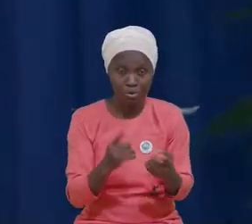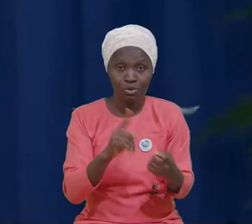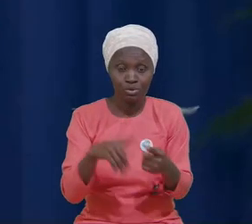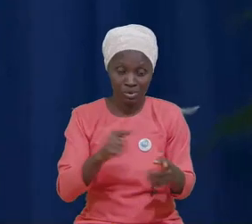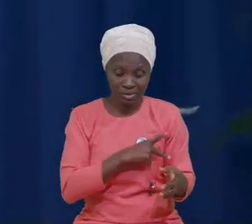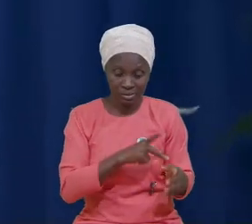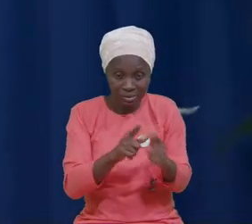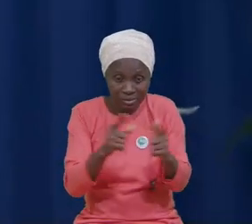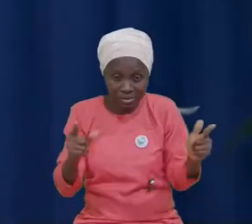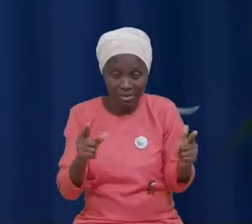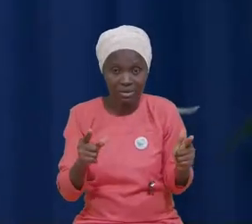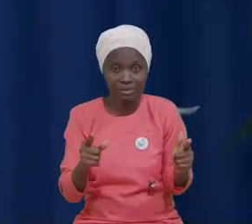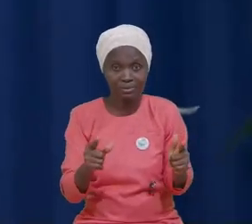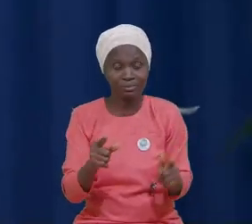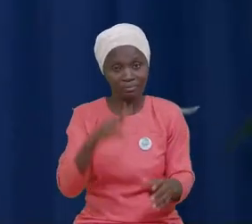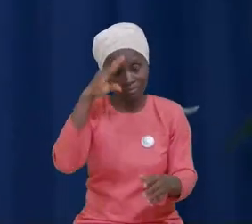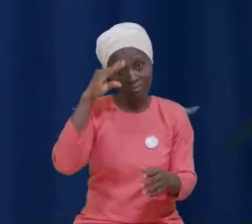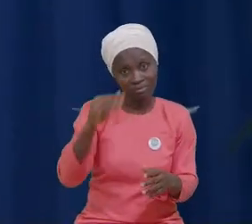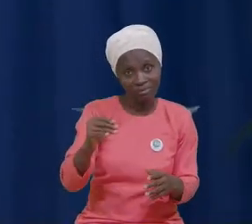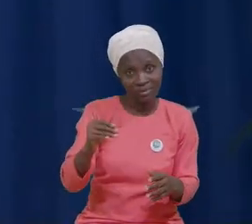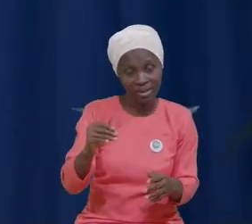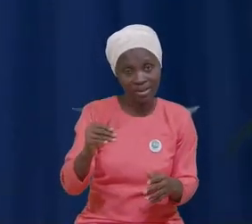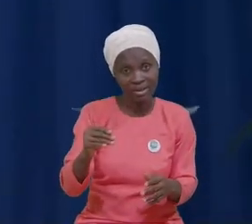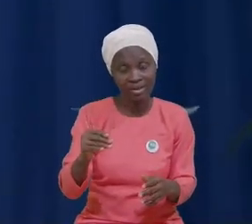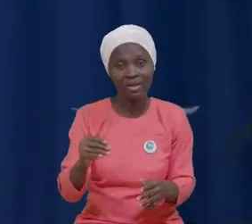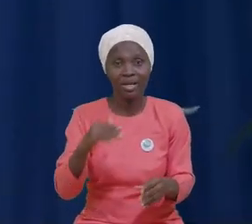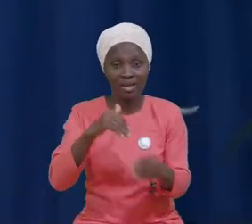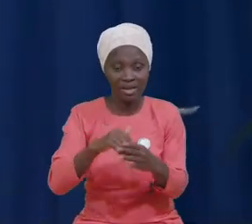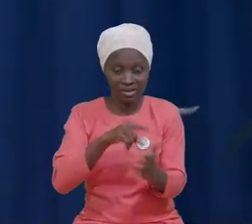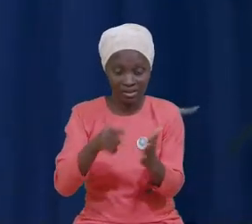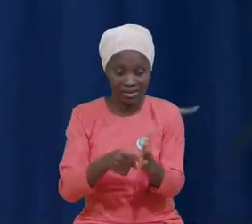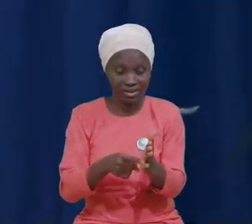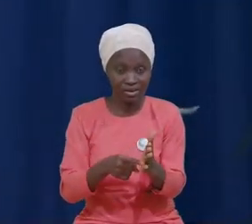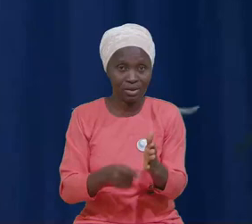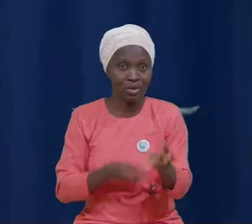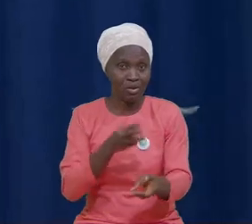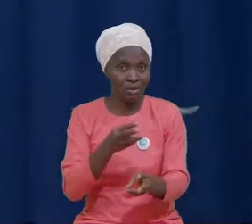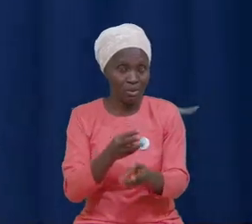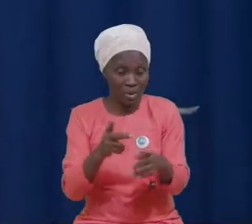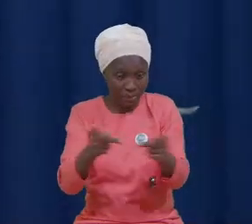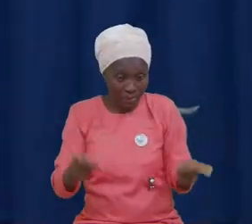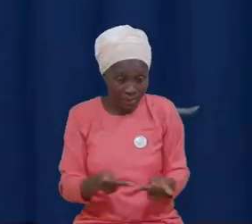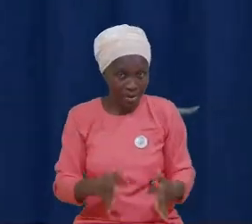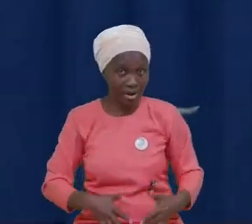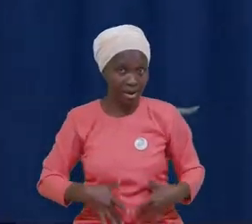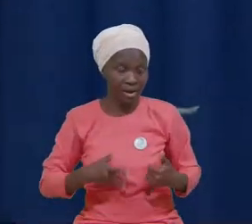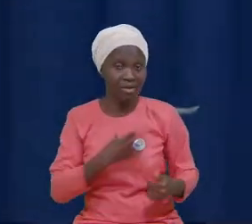rois et tu veux être conduit vers les grands hommes de notre monde,